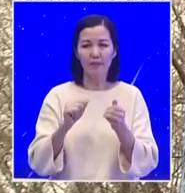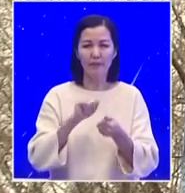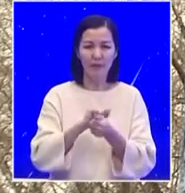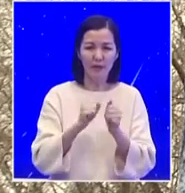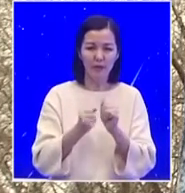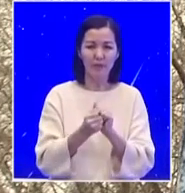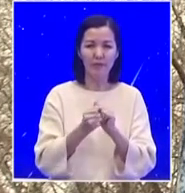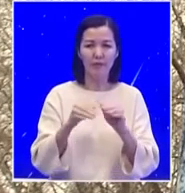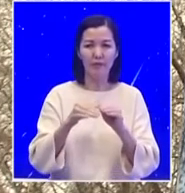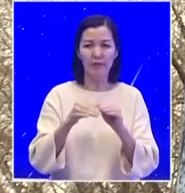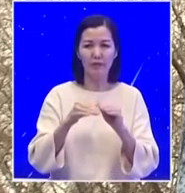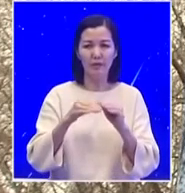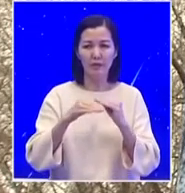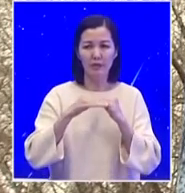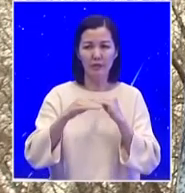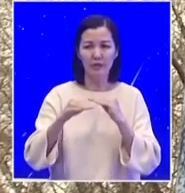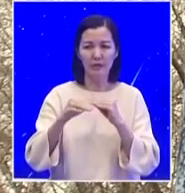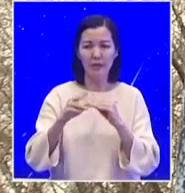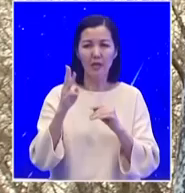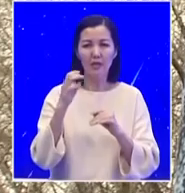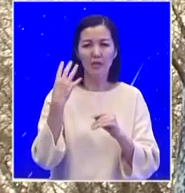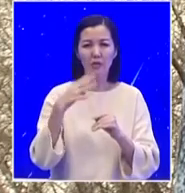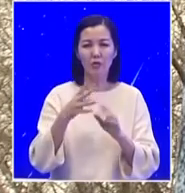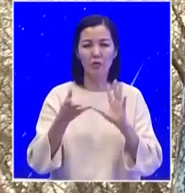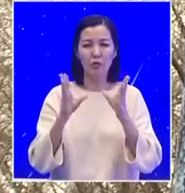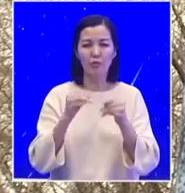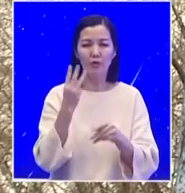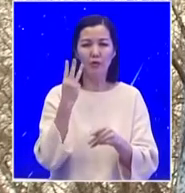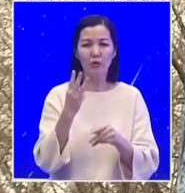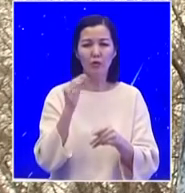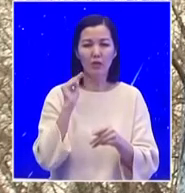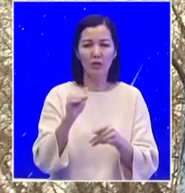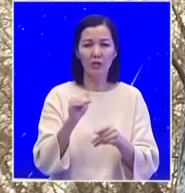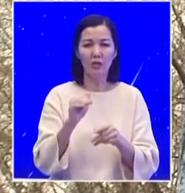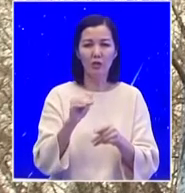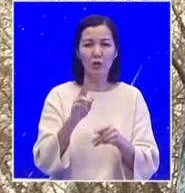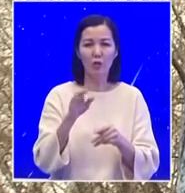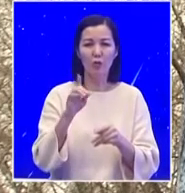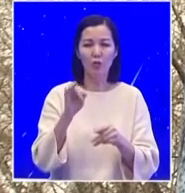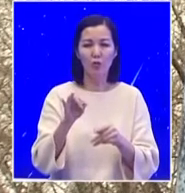на строительном рынке 340 метров. В общем объеме около 3000 кубов